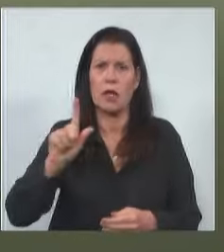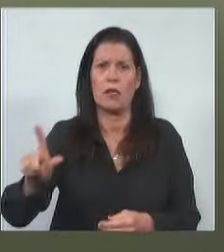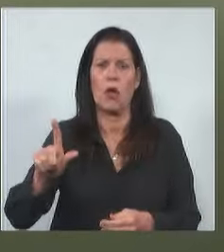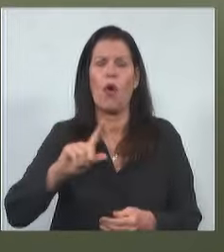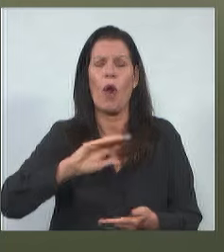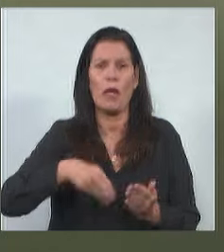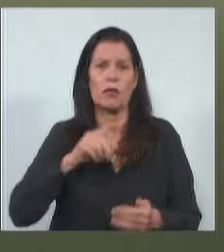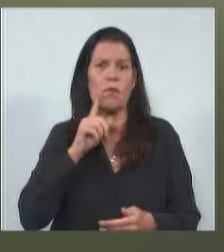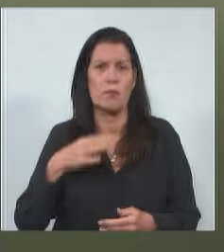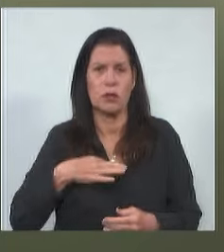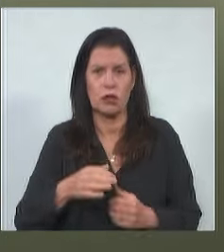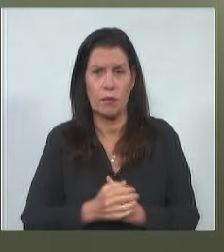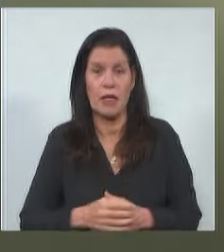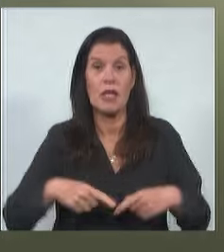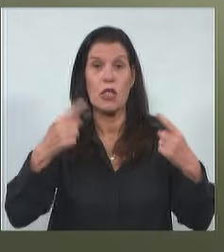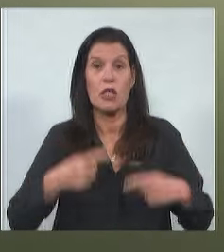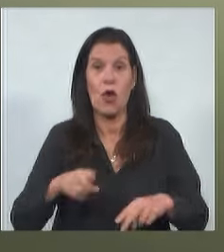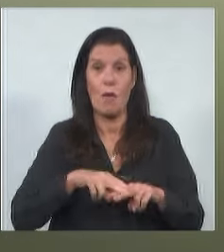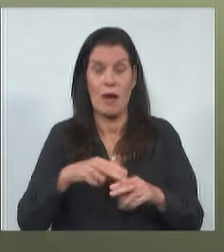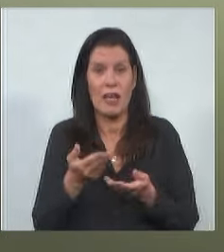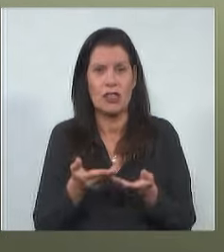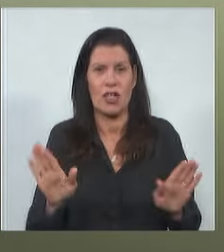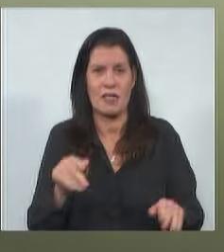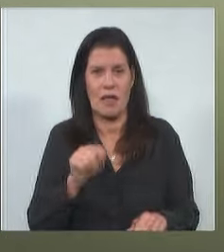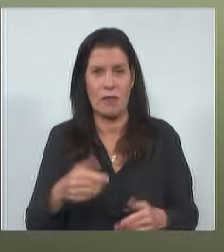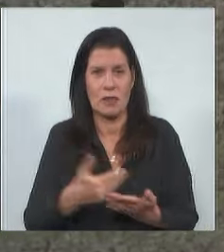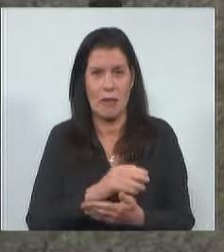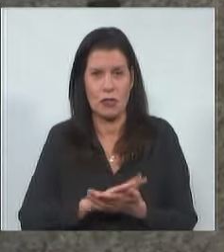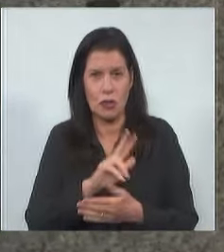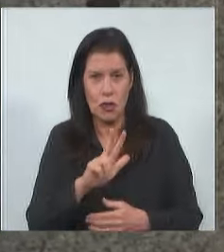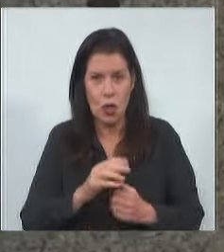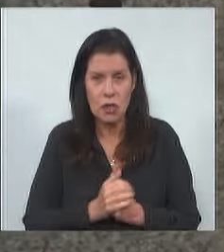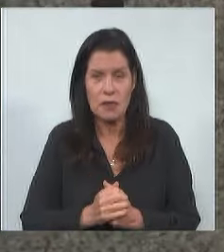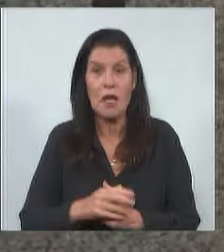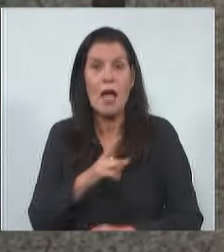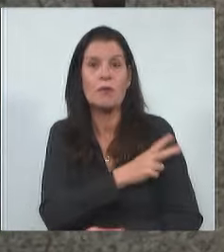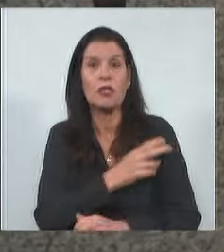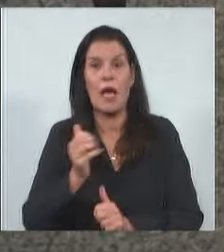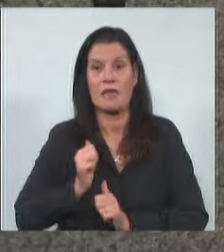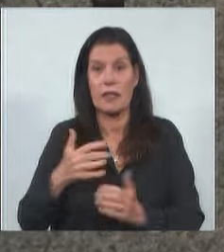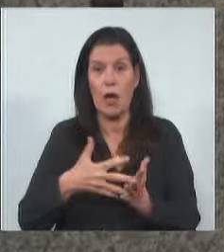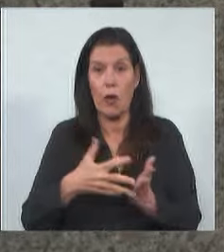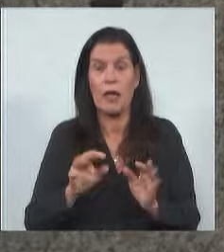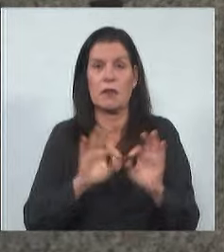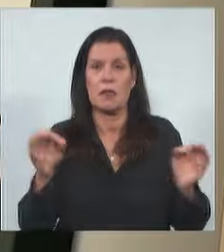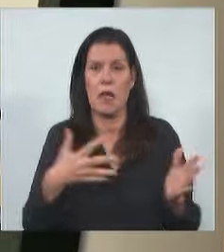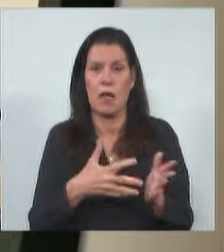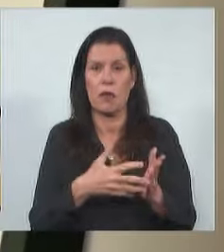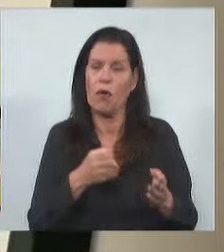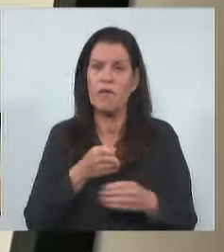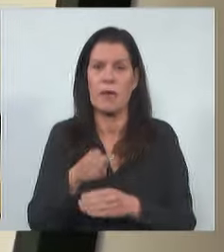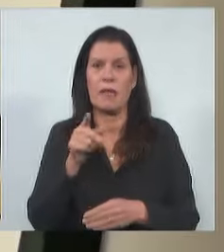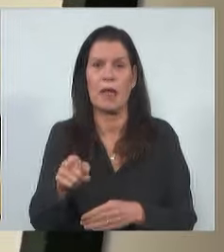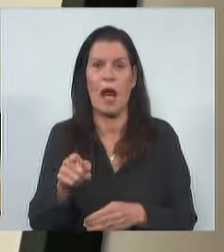האירוע, אחרי חשיפה בחדשות 13 של התיעוד, המשטרה הצבאית החוקרת פתחה בחקירה ופנתה לקוגן. אז הם החלו לבקש